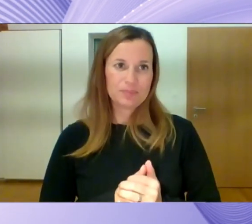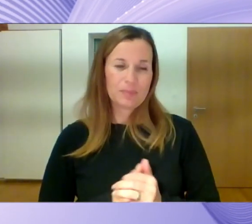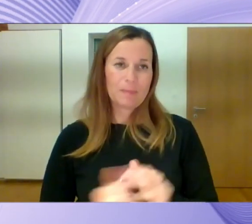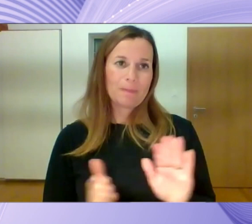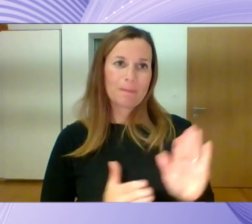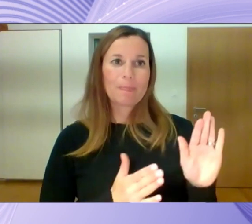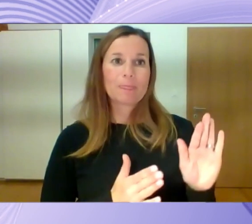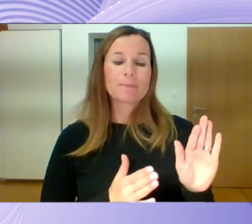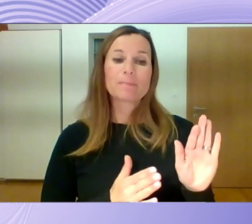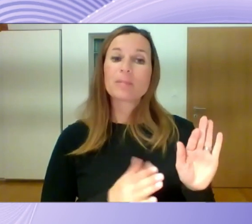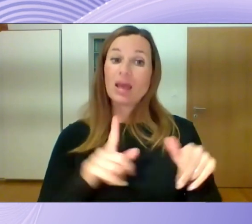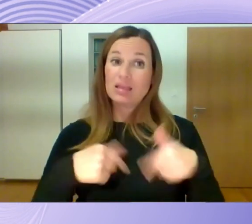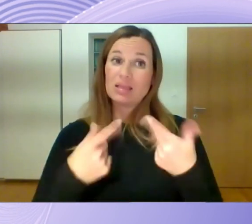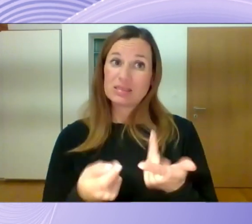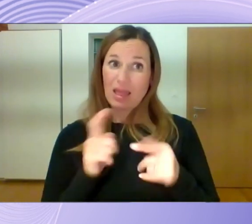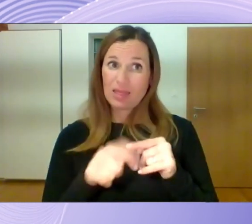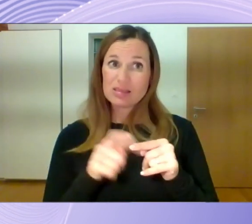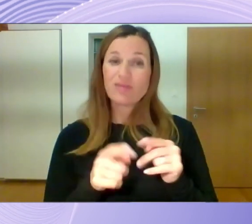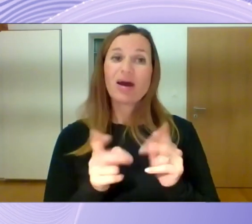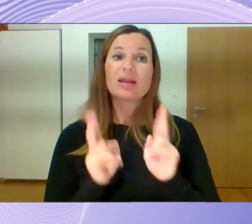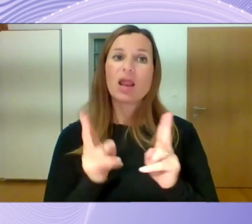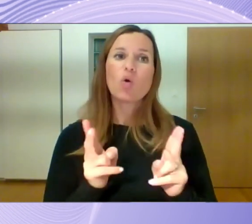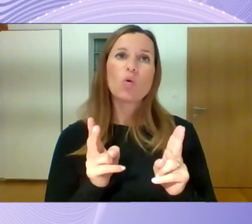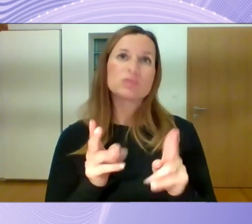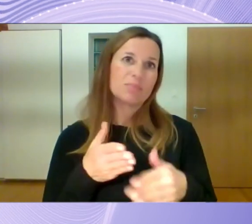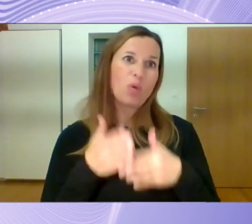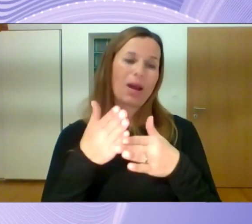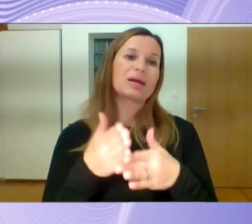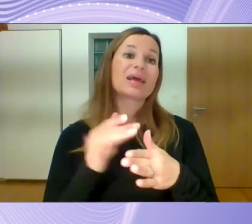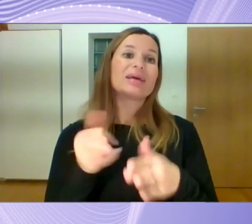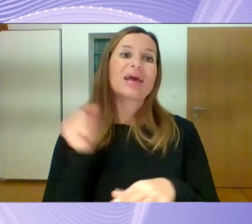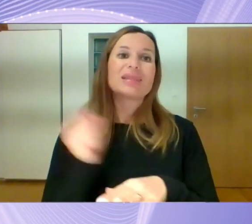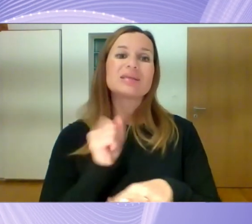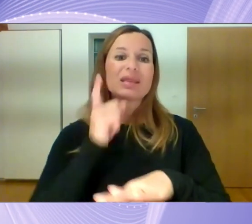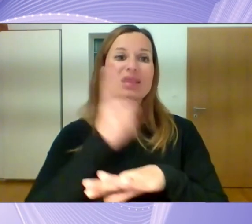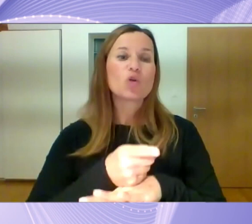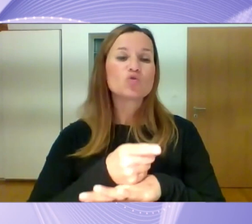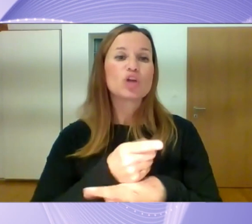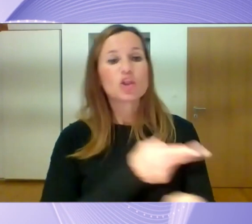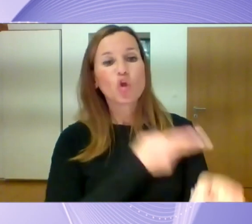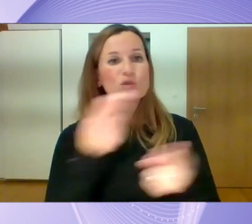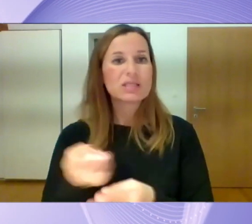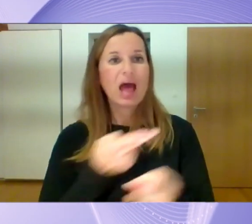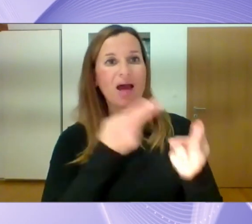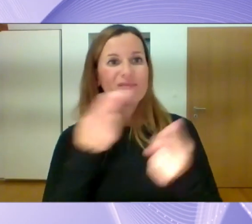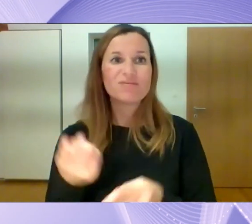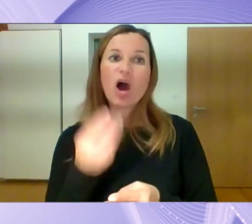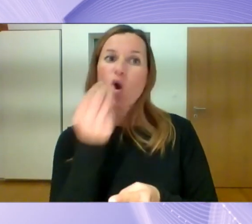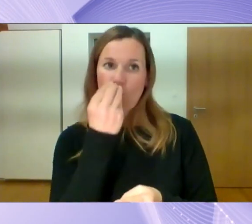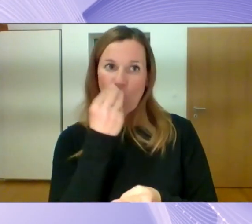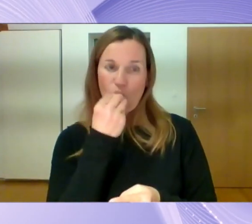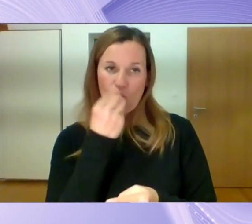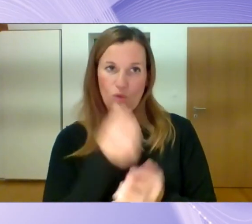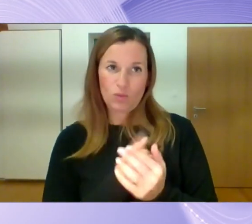Potem naslednja stvar, s katero si lahko pomagate, je, da se naroči dostava obrokov. Se pravi, to so